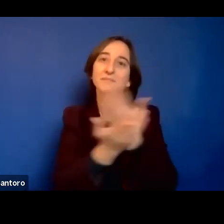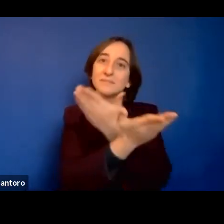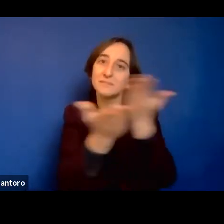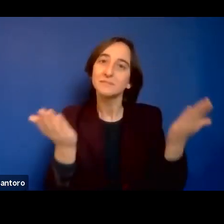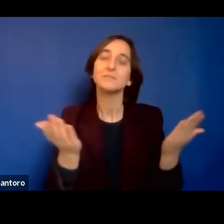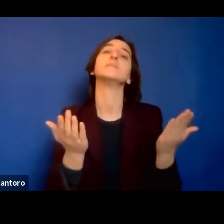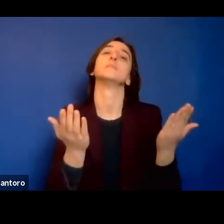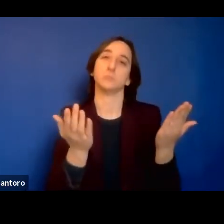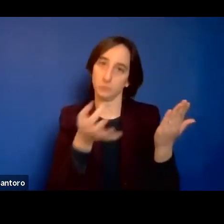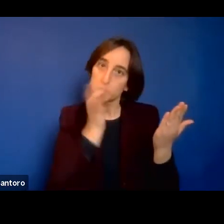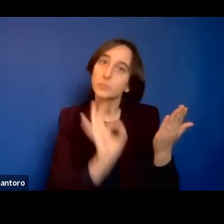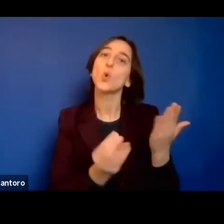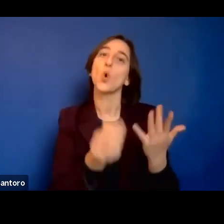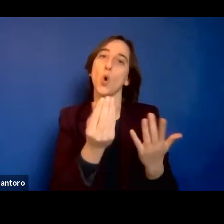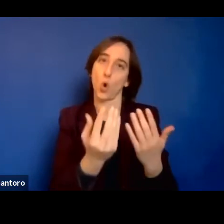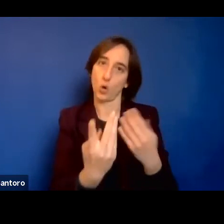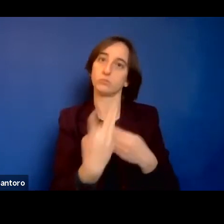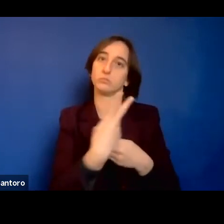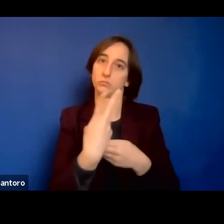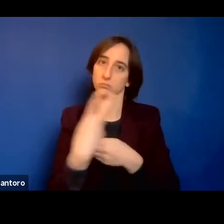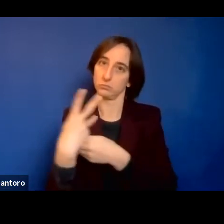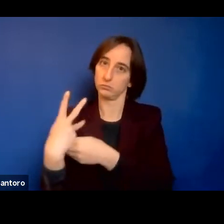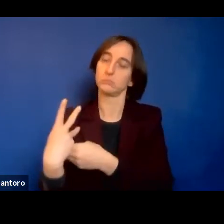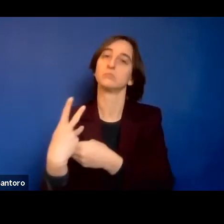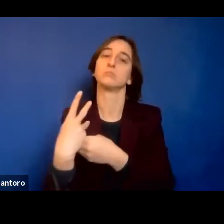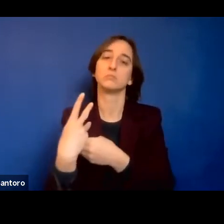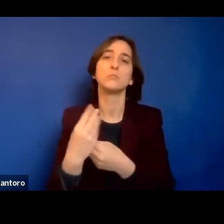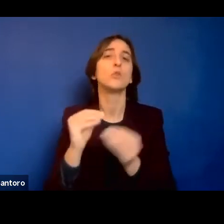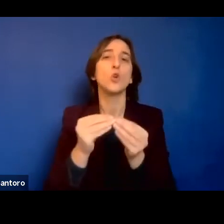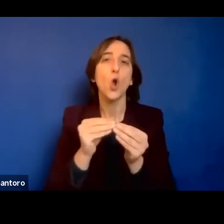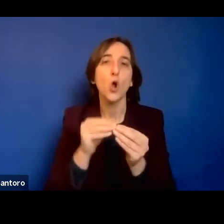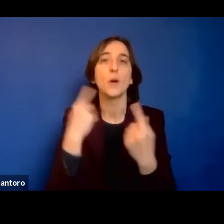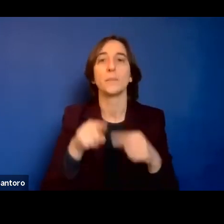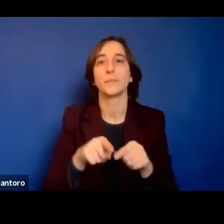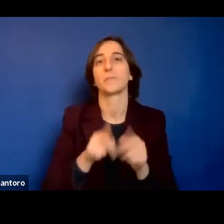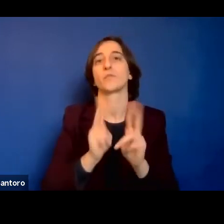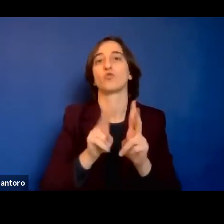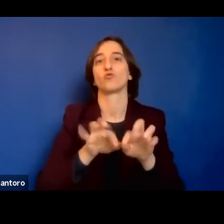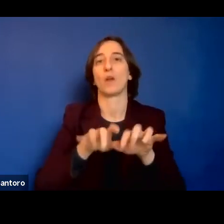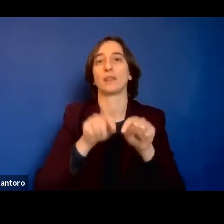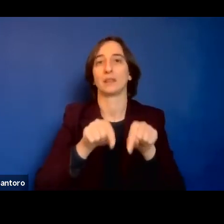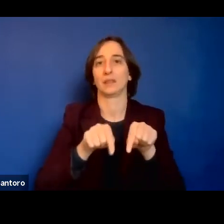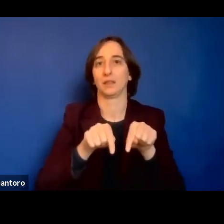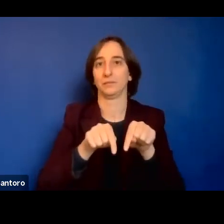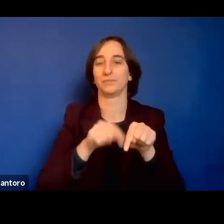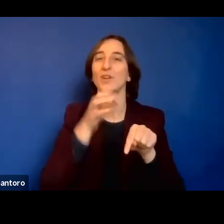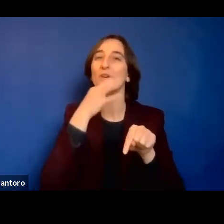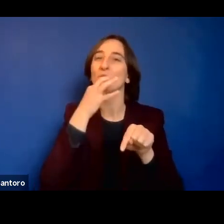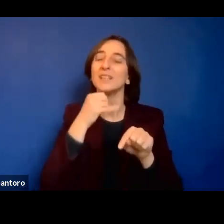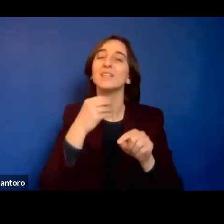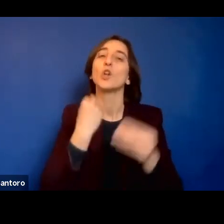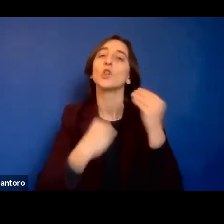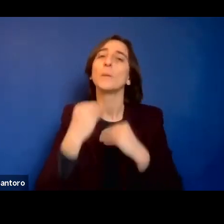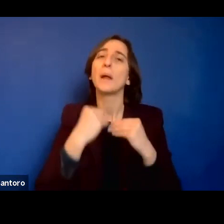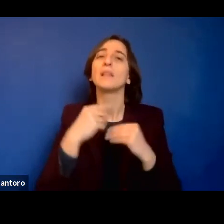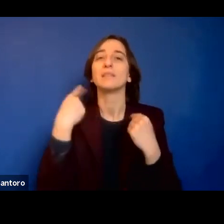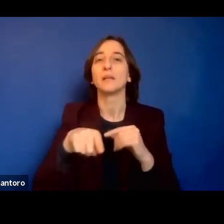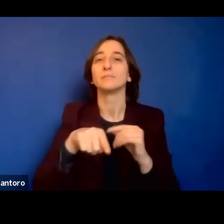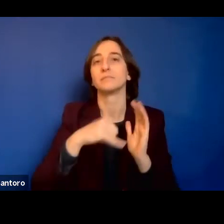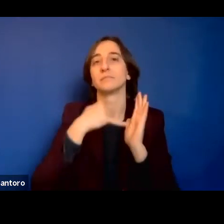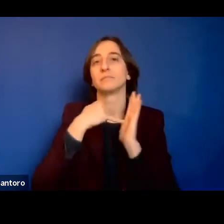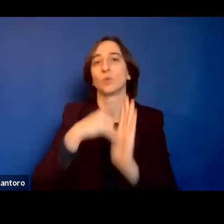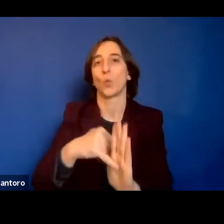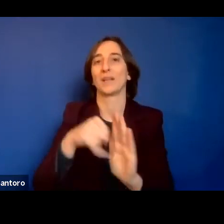tramite lo strumento della chat. Quindi le domande nell'ultima mezz'ora. Ovviamente lo strumento